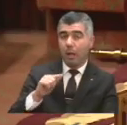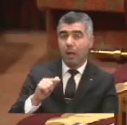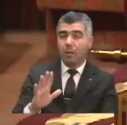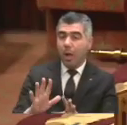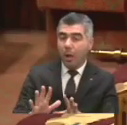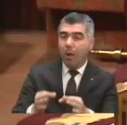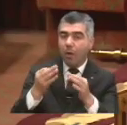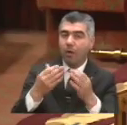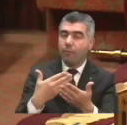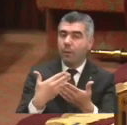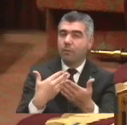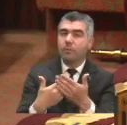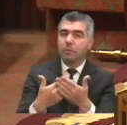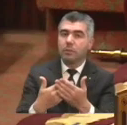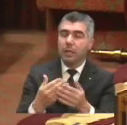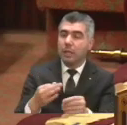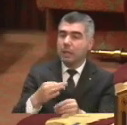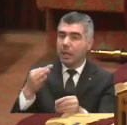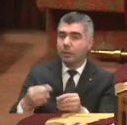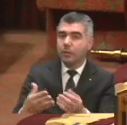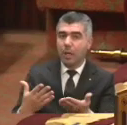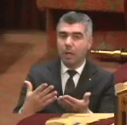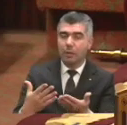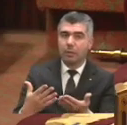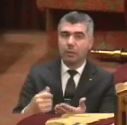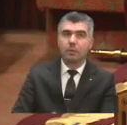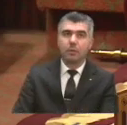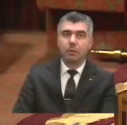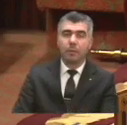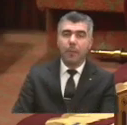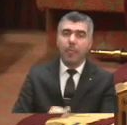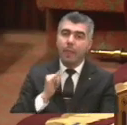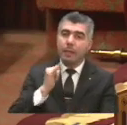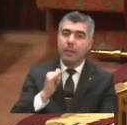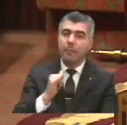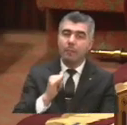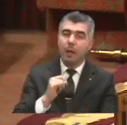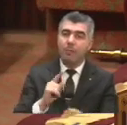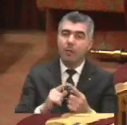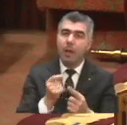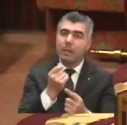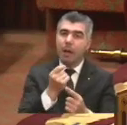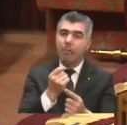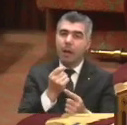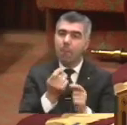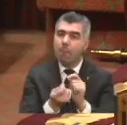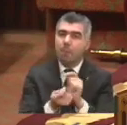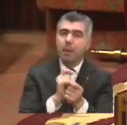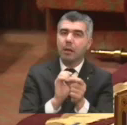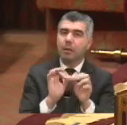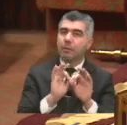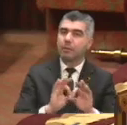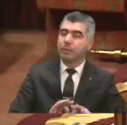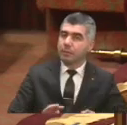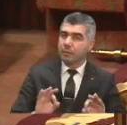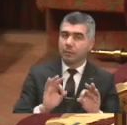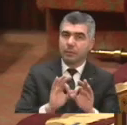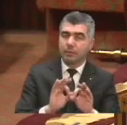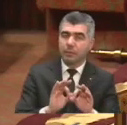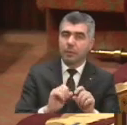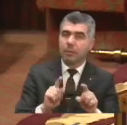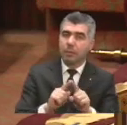هيكليه في الانتاج و باش نبقاو محتفظين على الاسعار كذلك حلول هيكليه ي